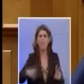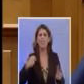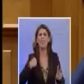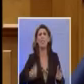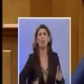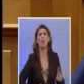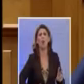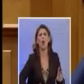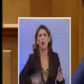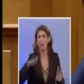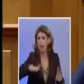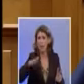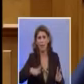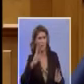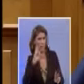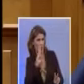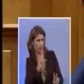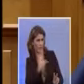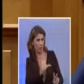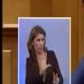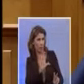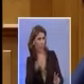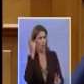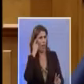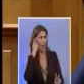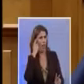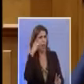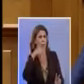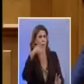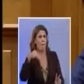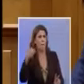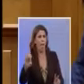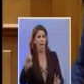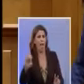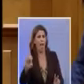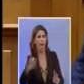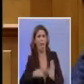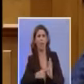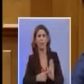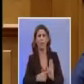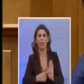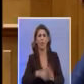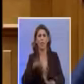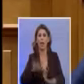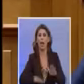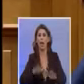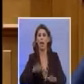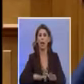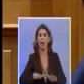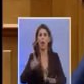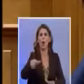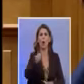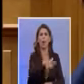δημοτικού ότι τα μέσα ενημέρωσης παίζουν ανάλογα με το πώς παίζει το ζουρνάι ο κάθε